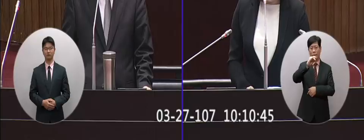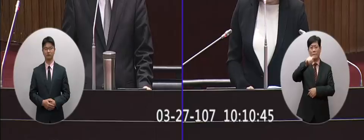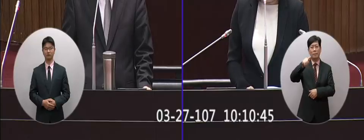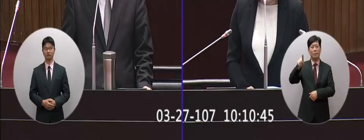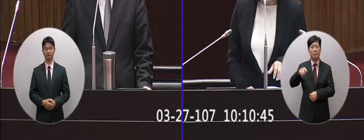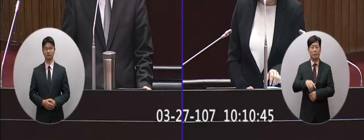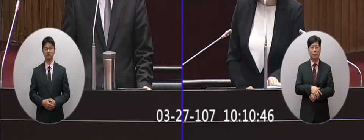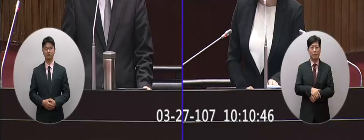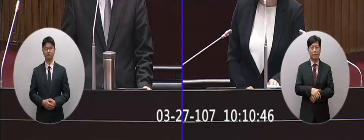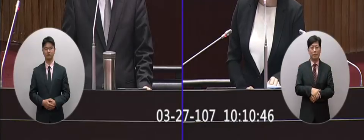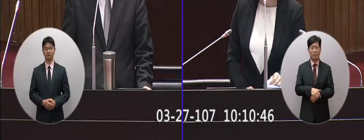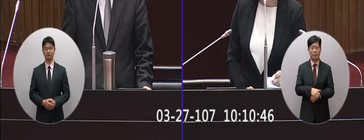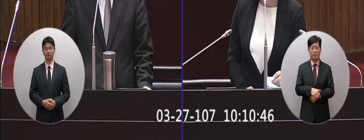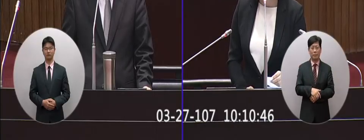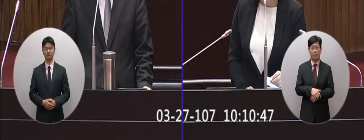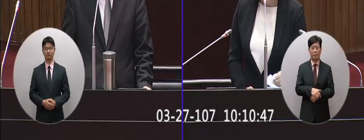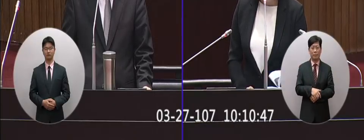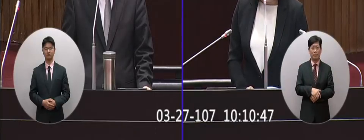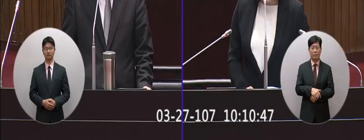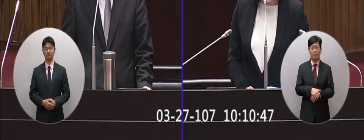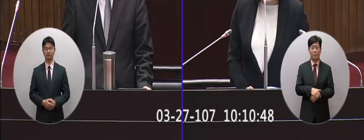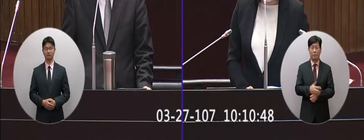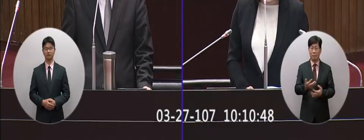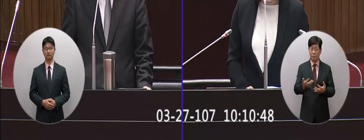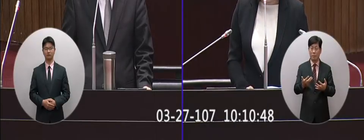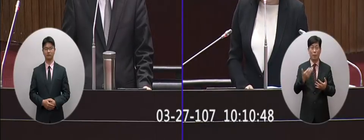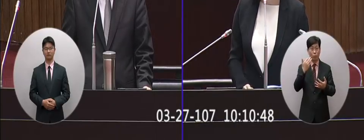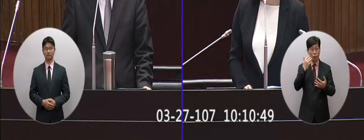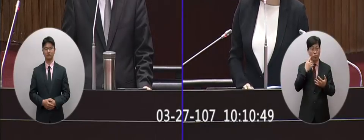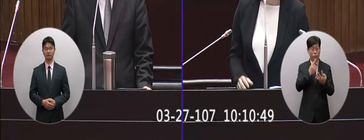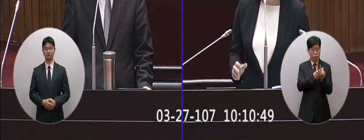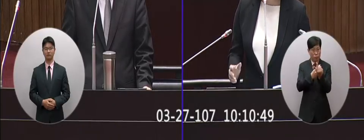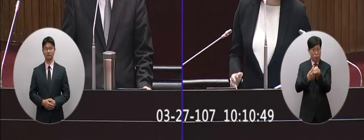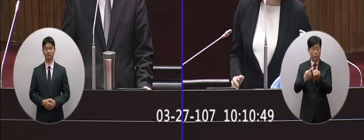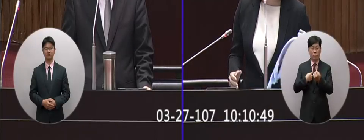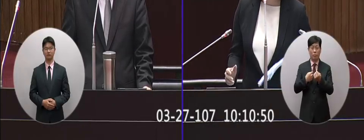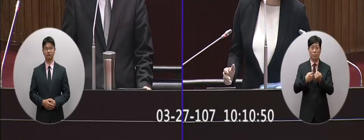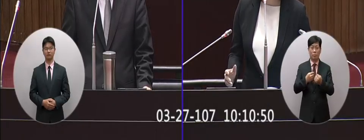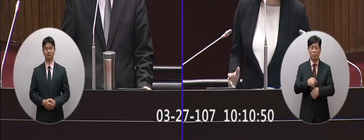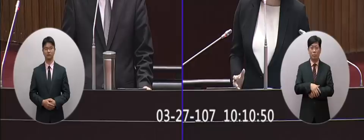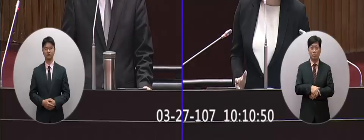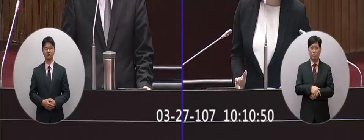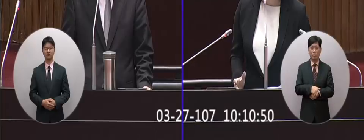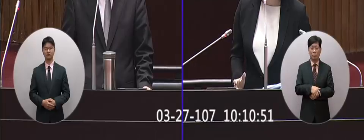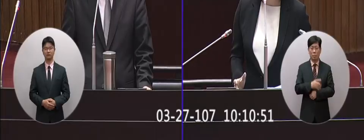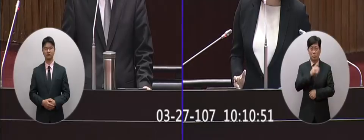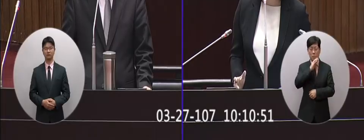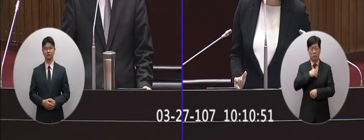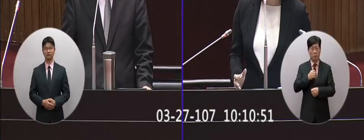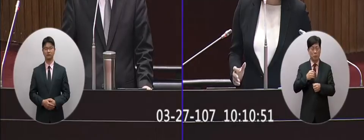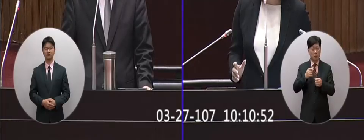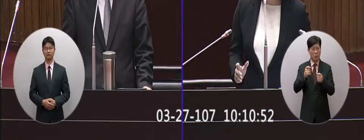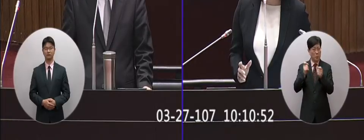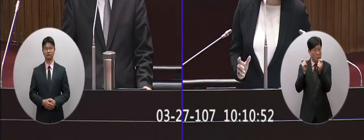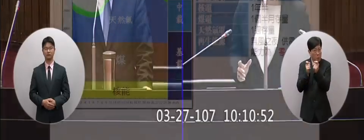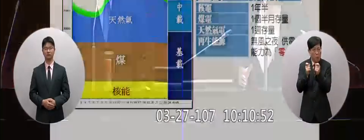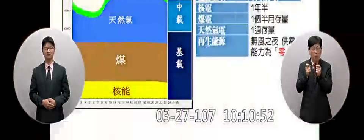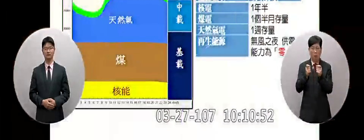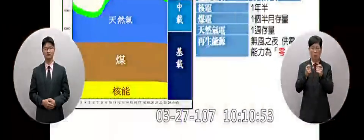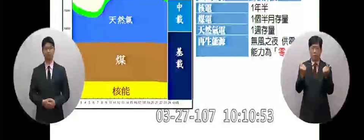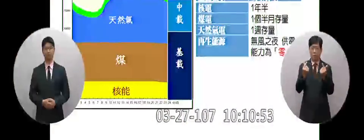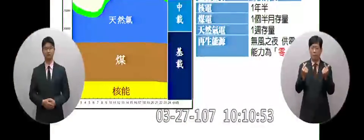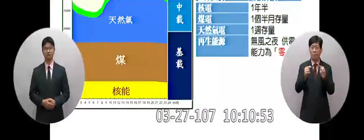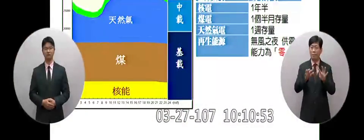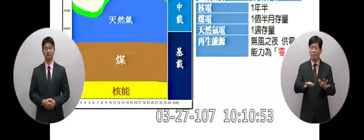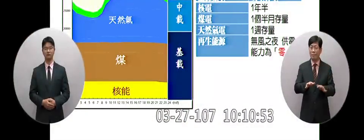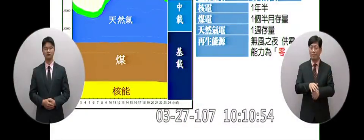的这个电力缺口。所以就这几个部分，我们在这么短的时间之内，尤其我